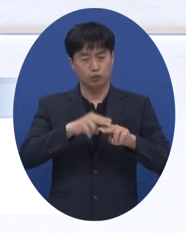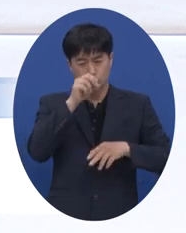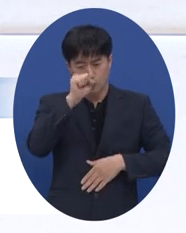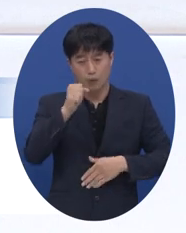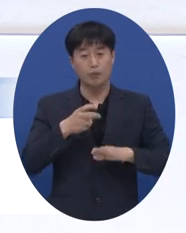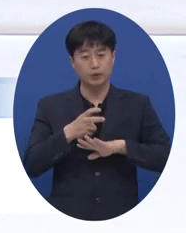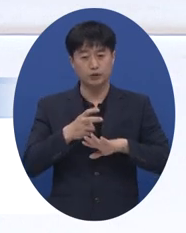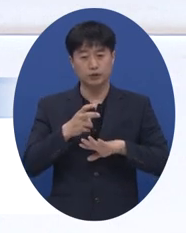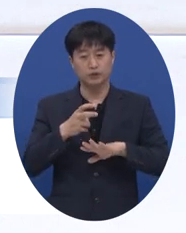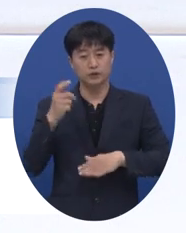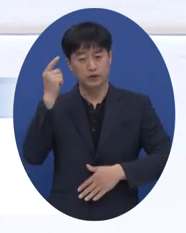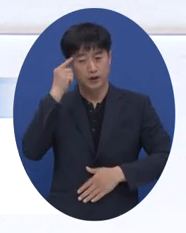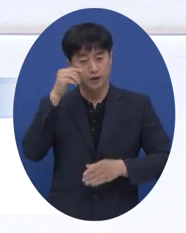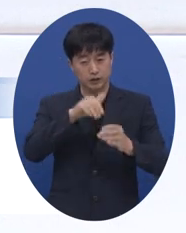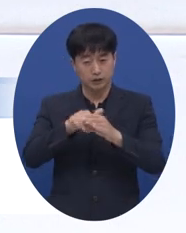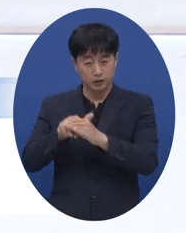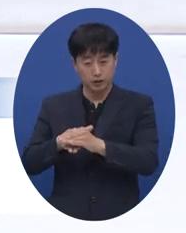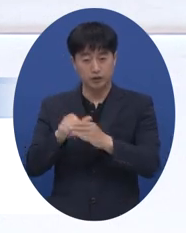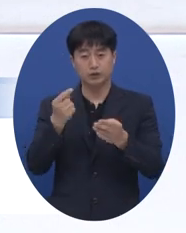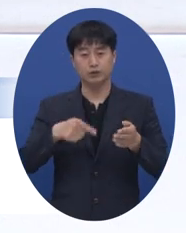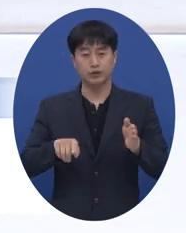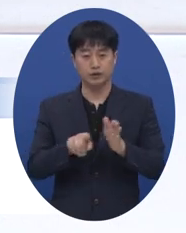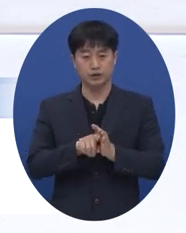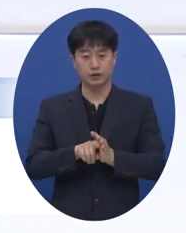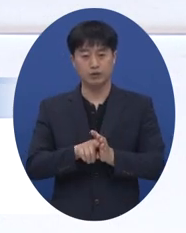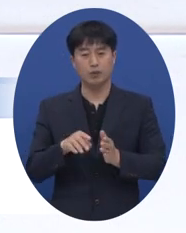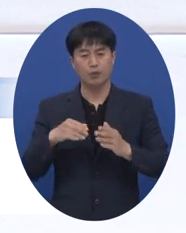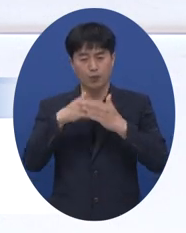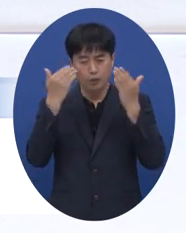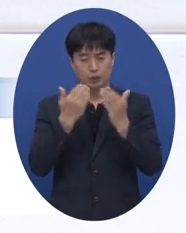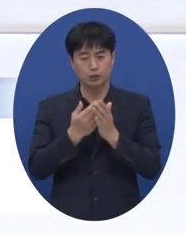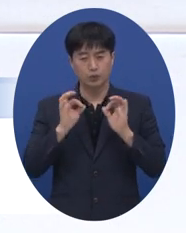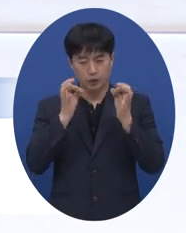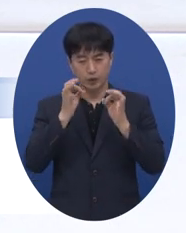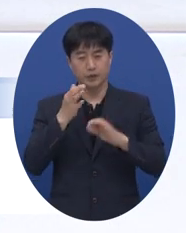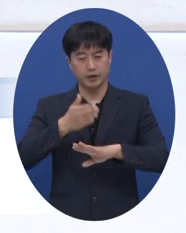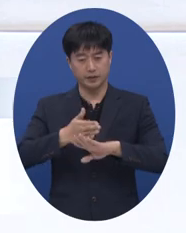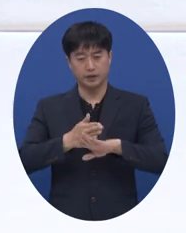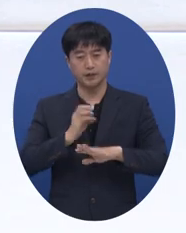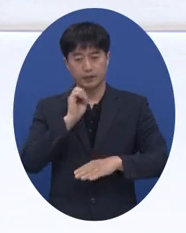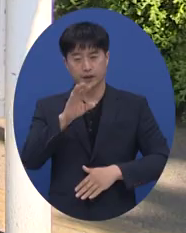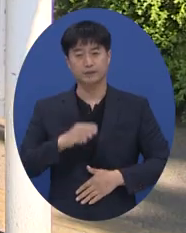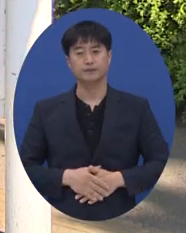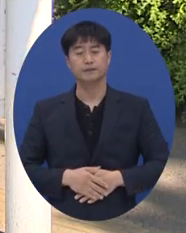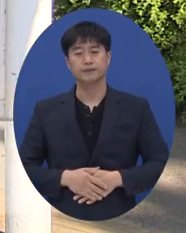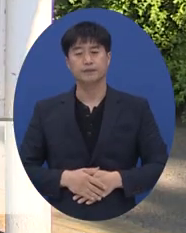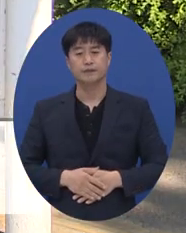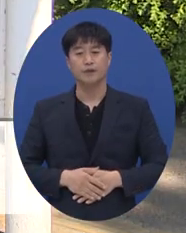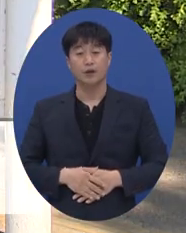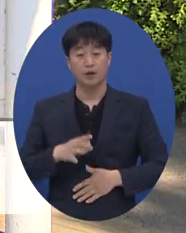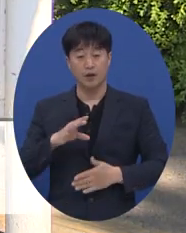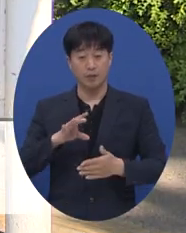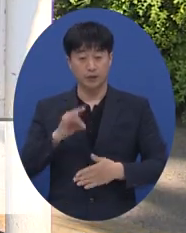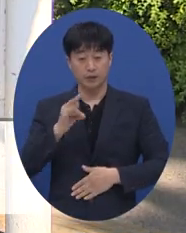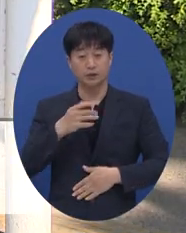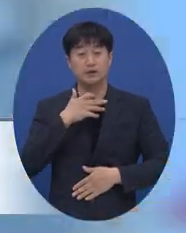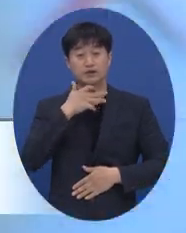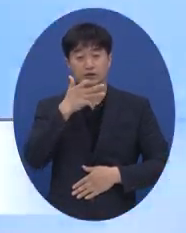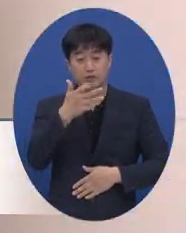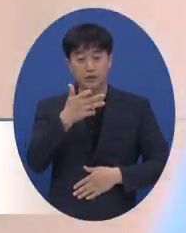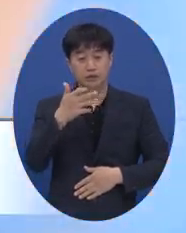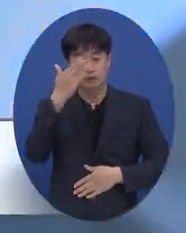다 좋은 버스다 라는 그런 인식을 심어줄 수 있도록 모두가 7 노력해 주시면 감사하겠읍니다 먼저 만 18세까지